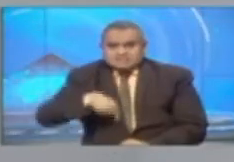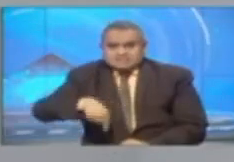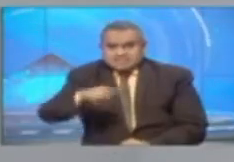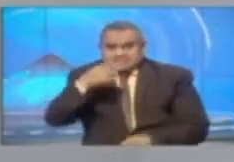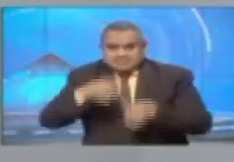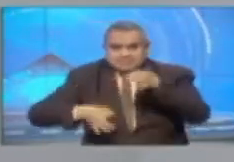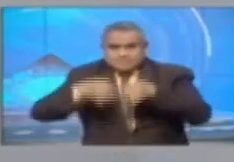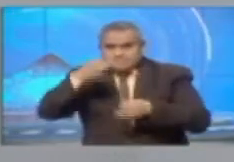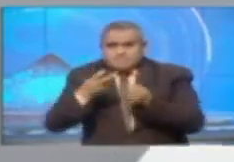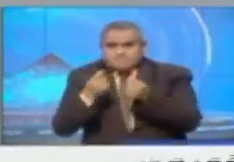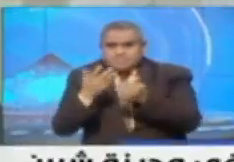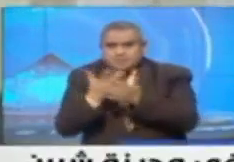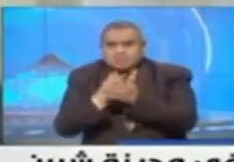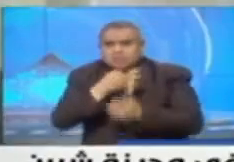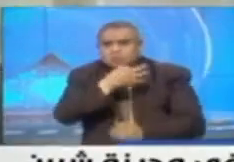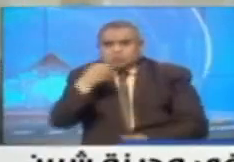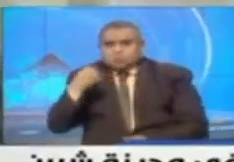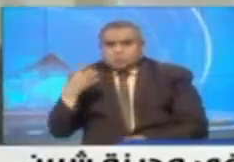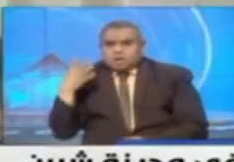المالي الحالي